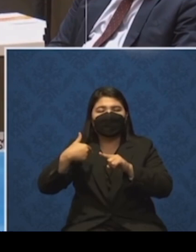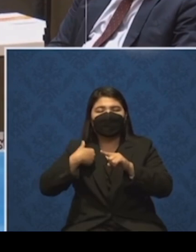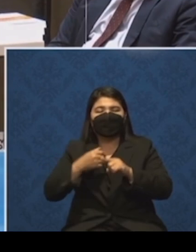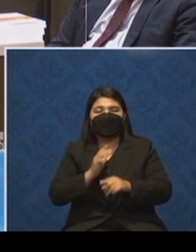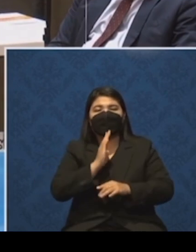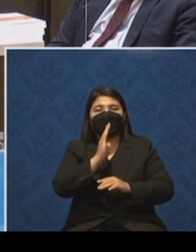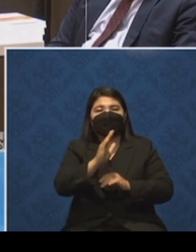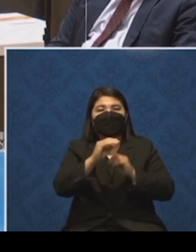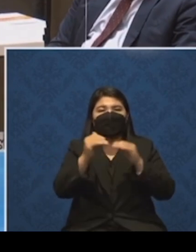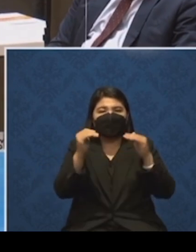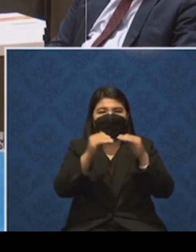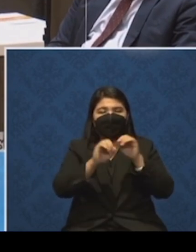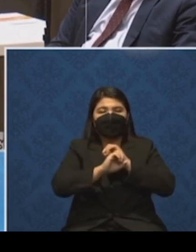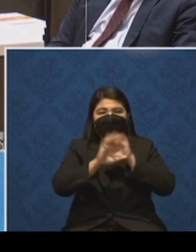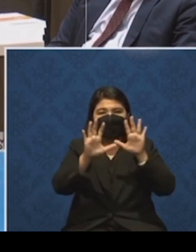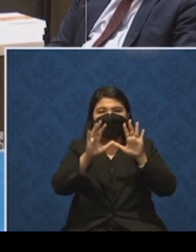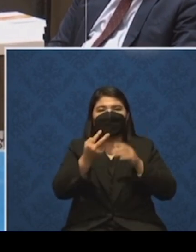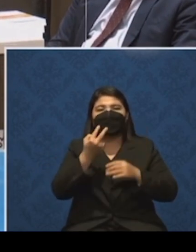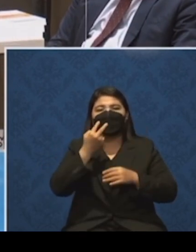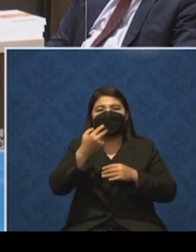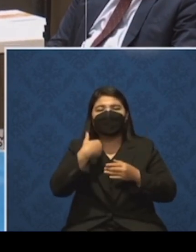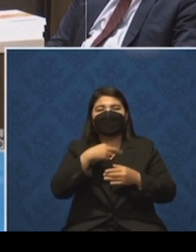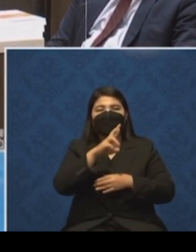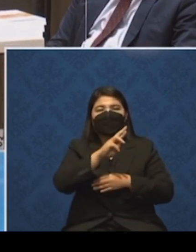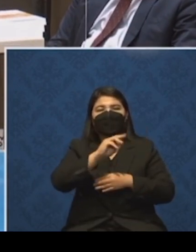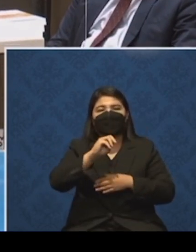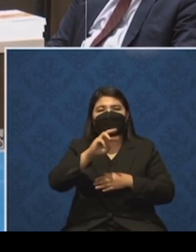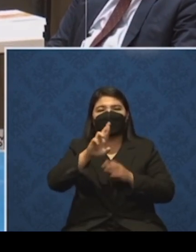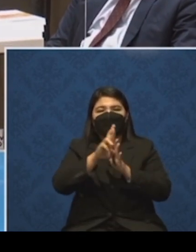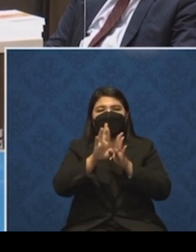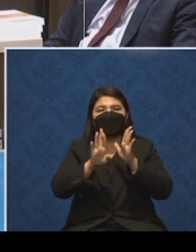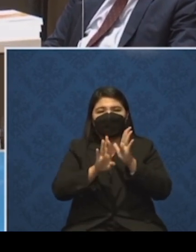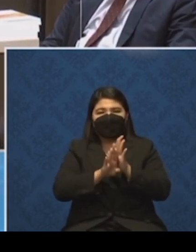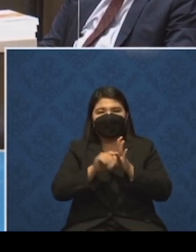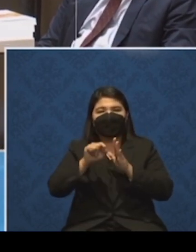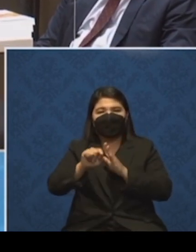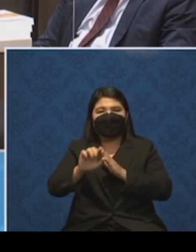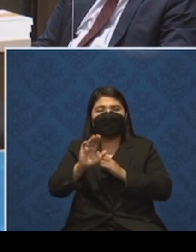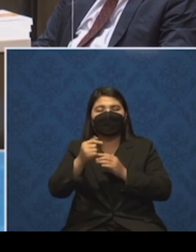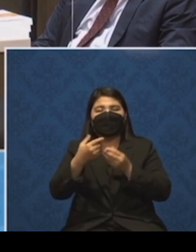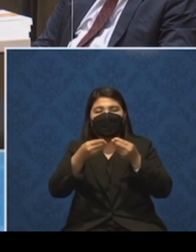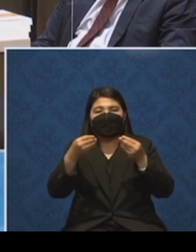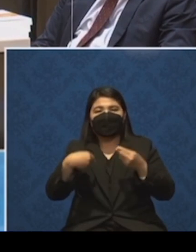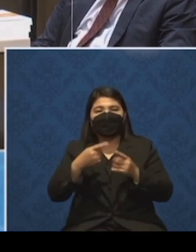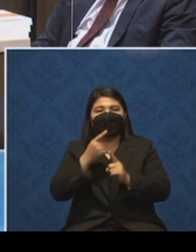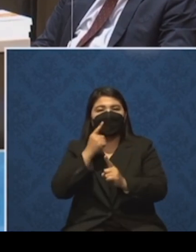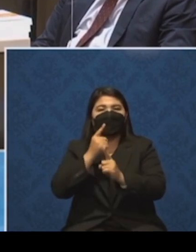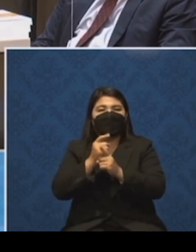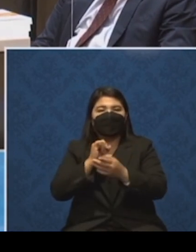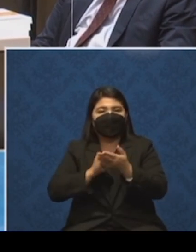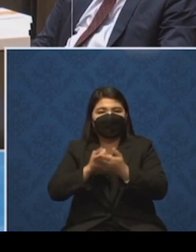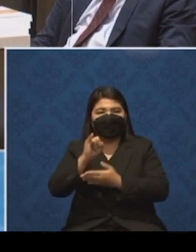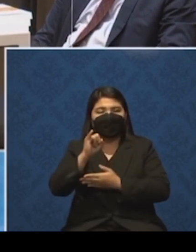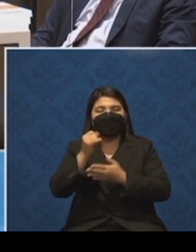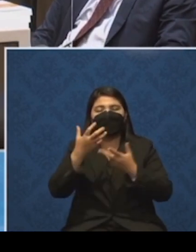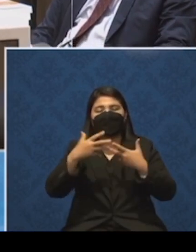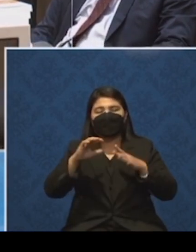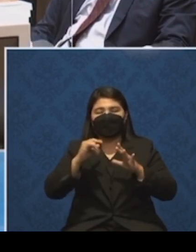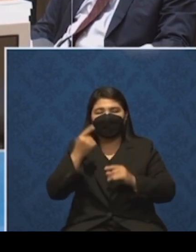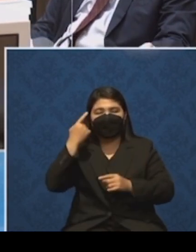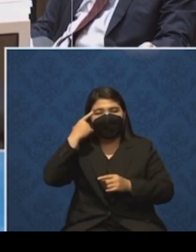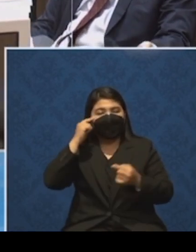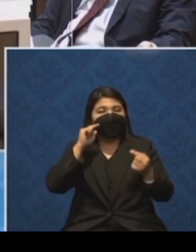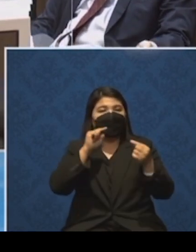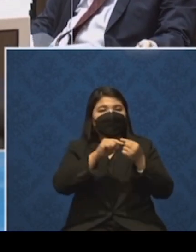ระเบียบมติคณะรัฐมนตรีที่เกี่ยวข้องสำคัญคือจะต้องคำนึงถึงผลประโยชน์ของกองทัพผลประโยชน์ของชาติเป็นสำ